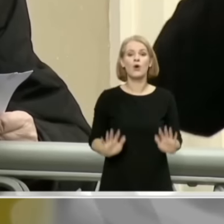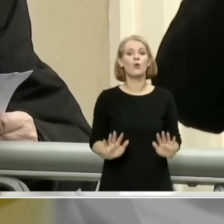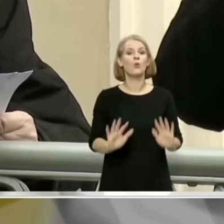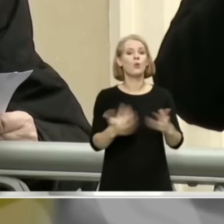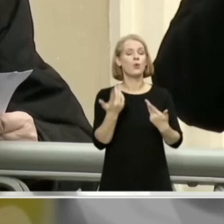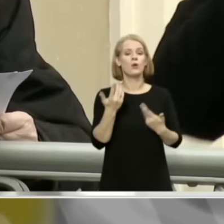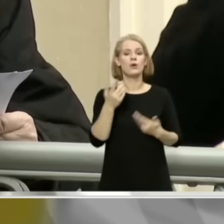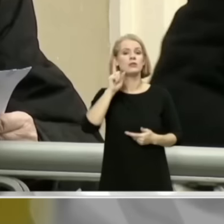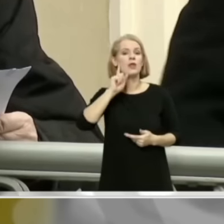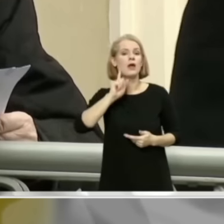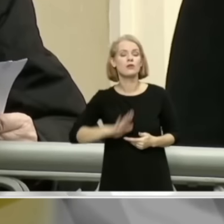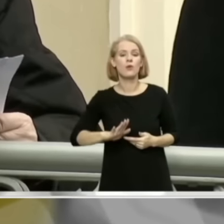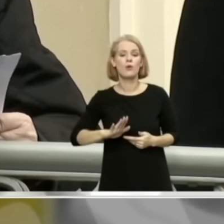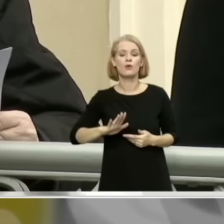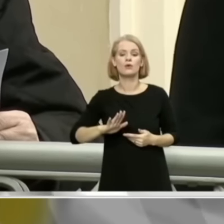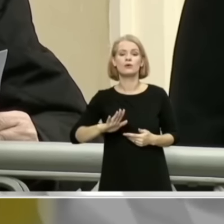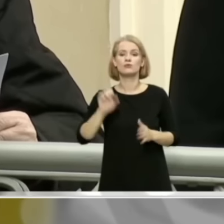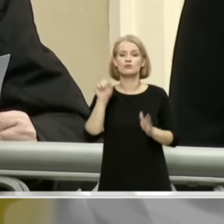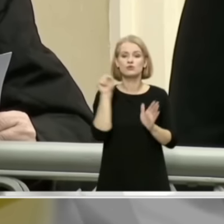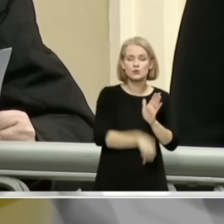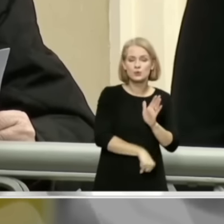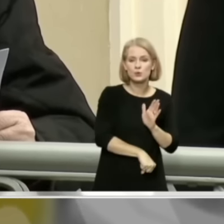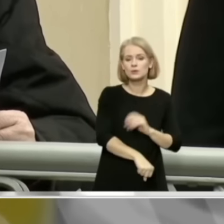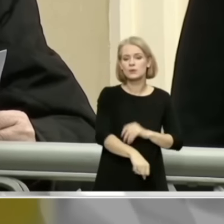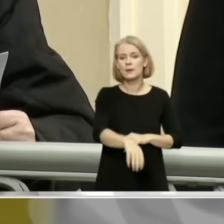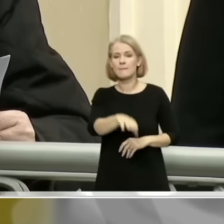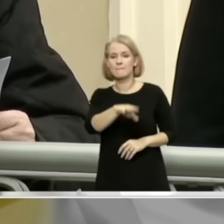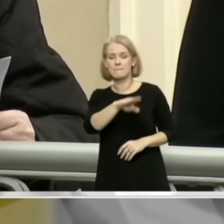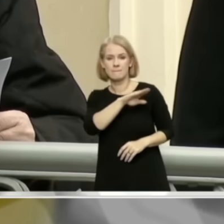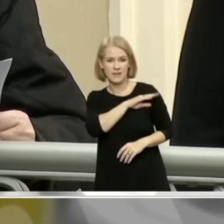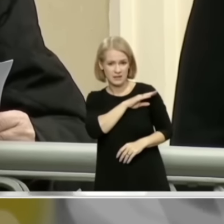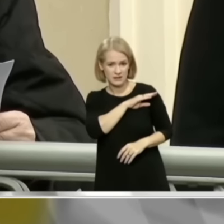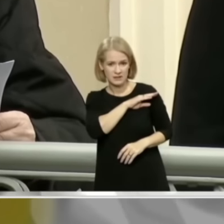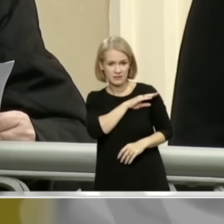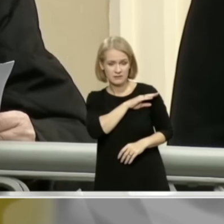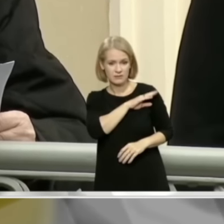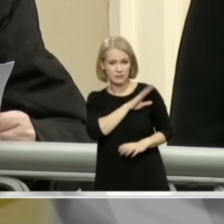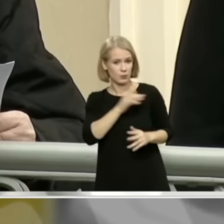žūti po pasaulio šiukšlių krūvą,